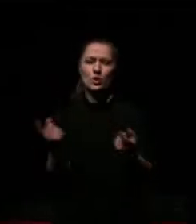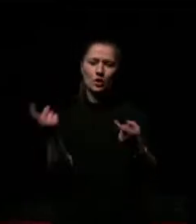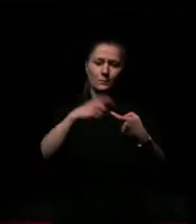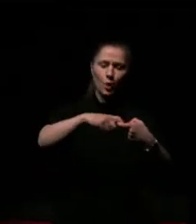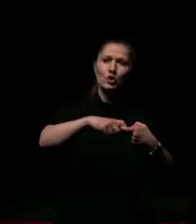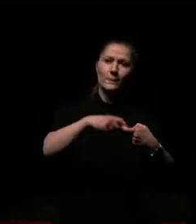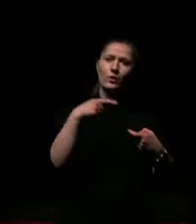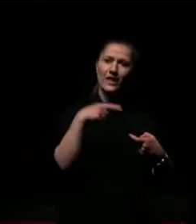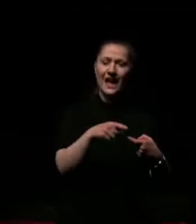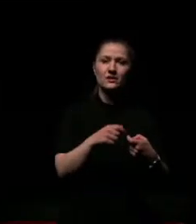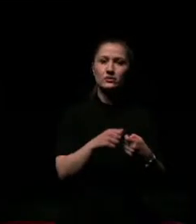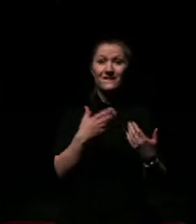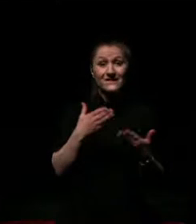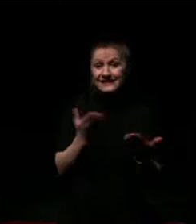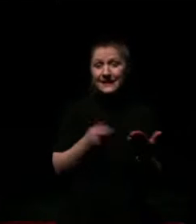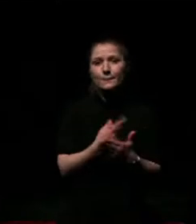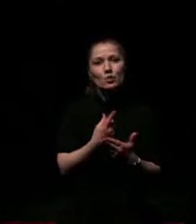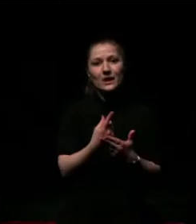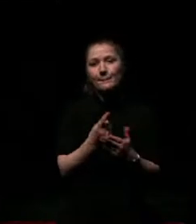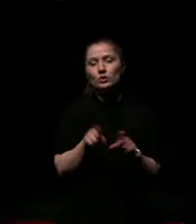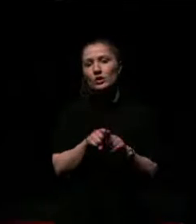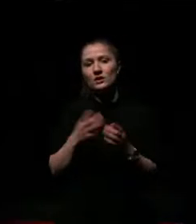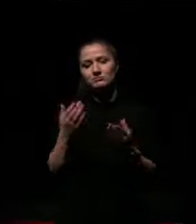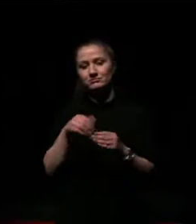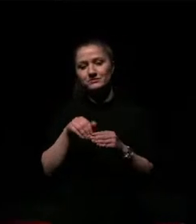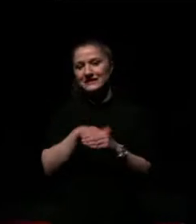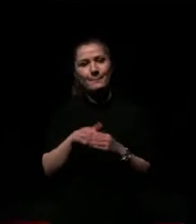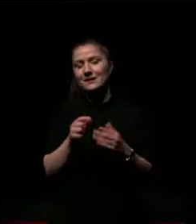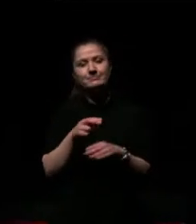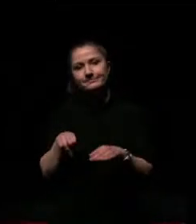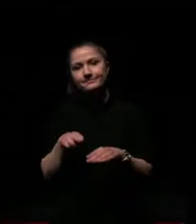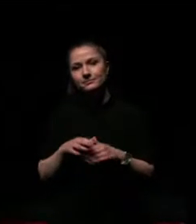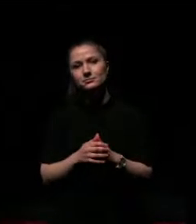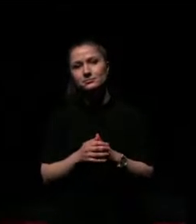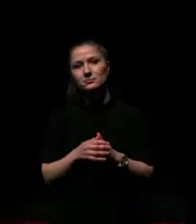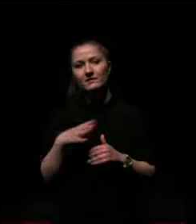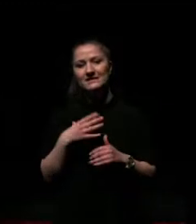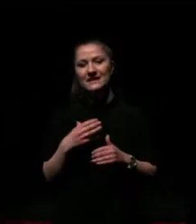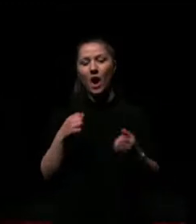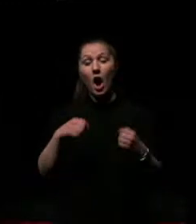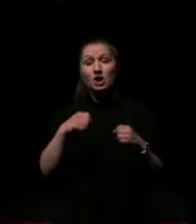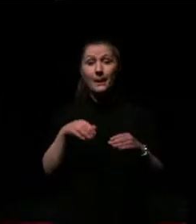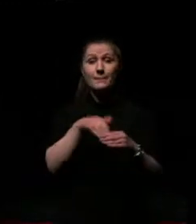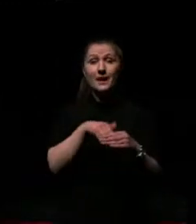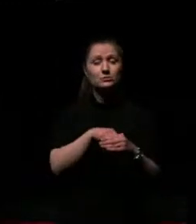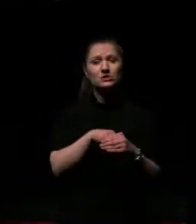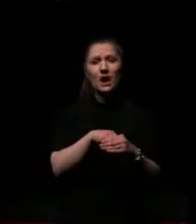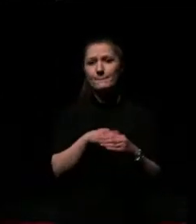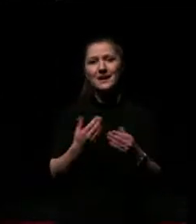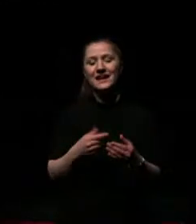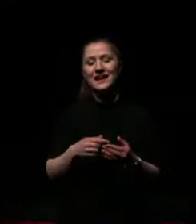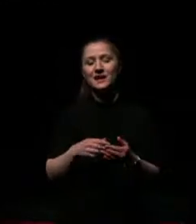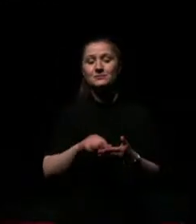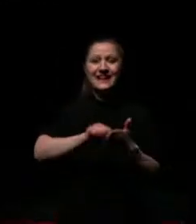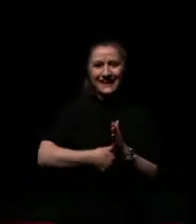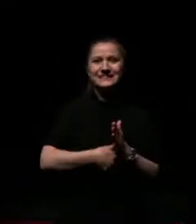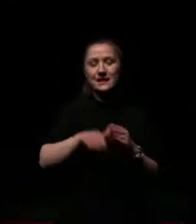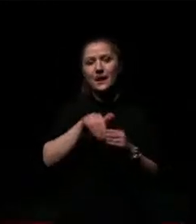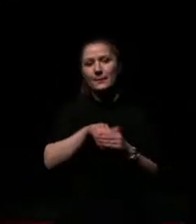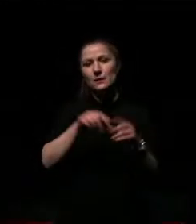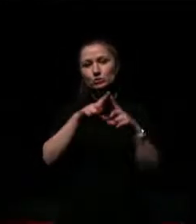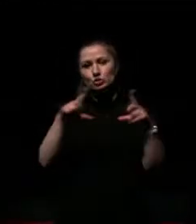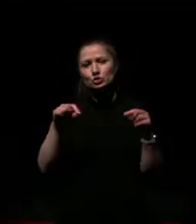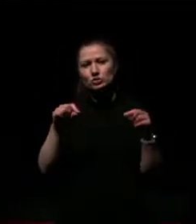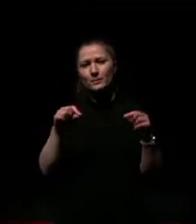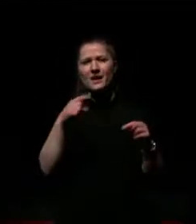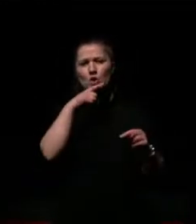dere ikke får logget inn, får dere ikke avlagt stemme. Samme gjelder hvis du ikke har et aktivt medlemskap eller ikke har registrert medlemskortet ditt. I så fall kommer det til å stå i rød tekst når du